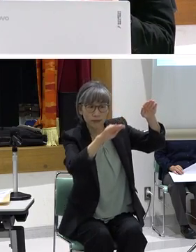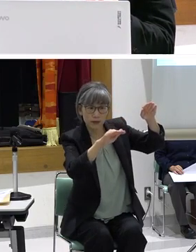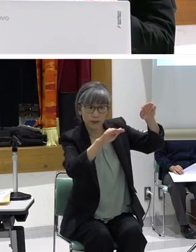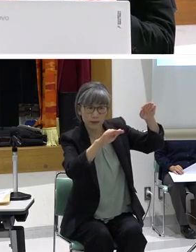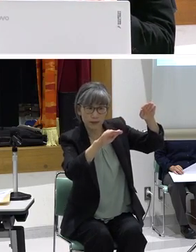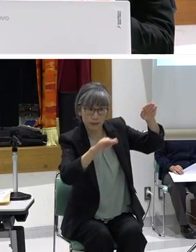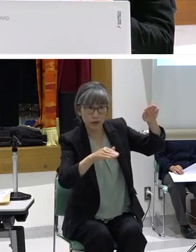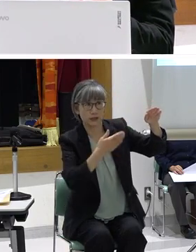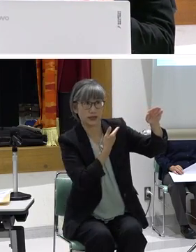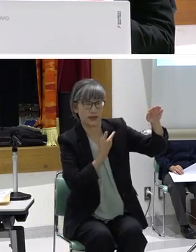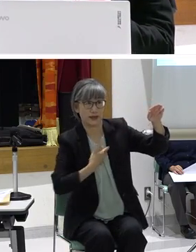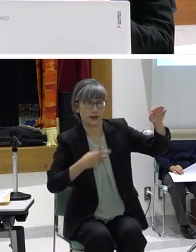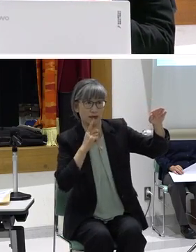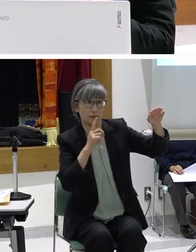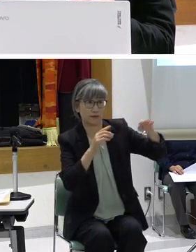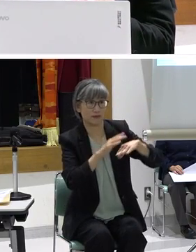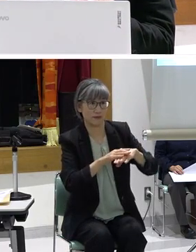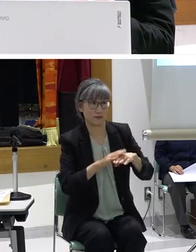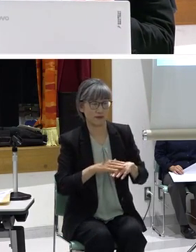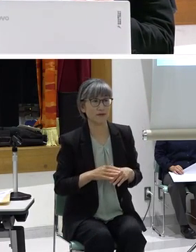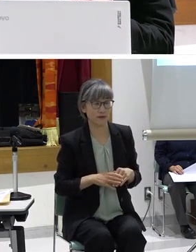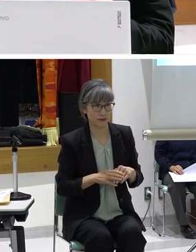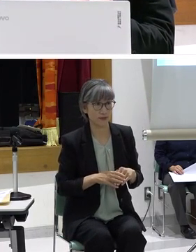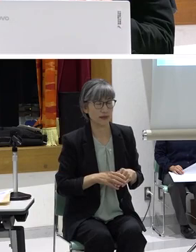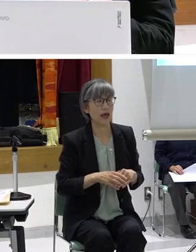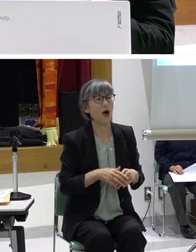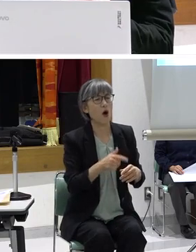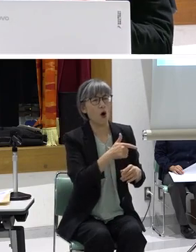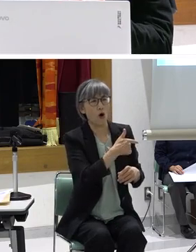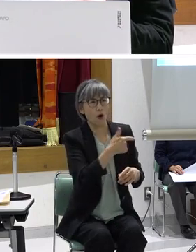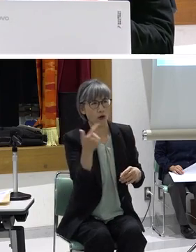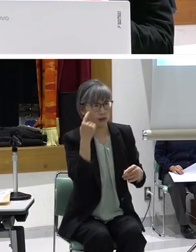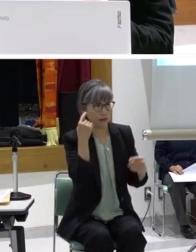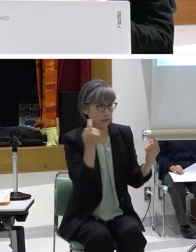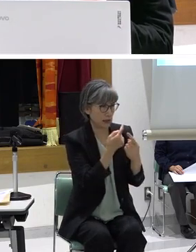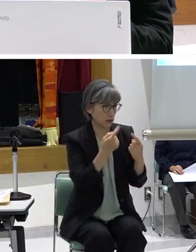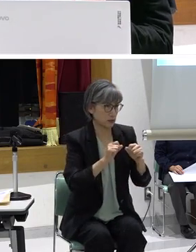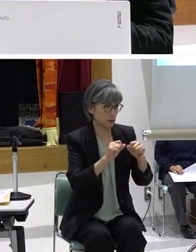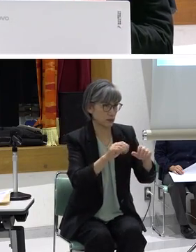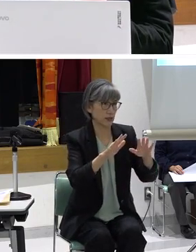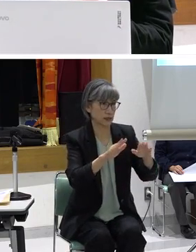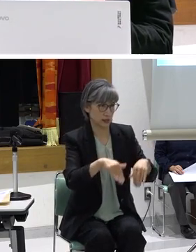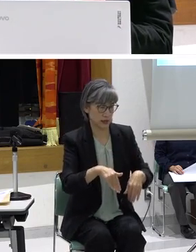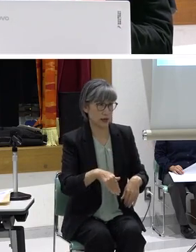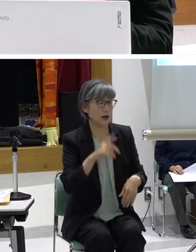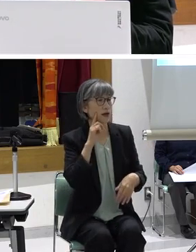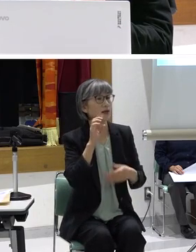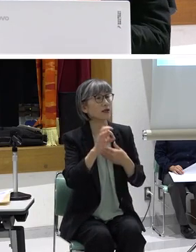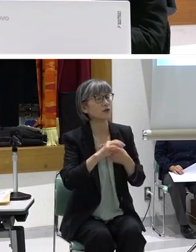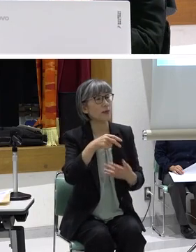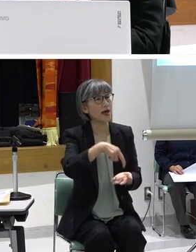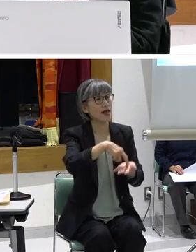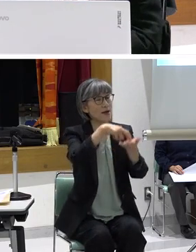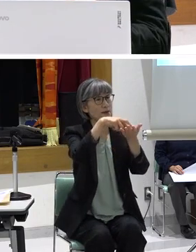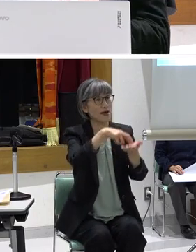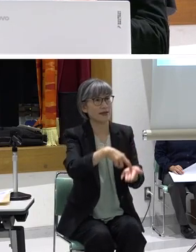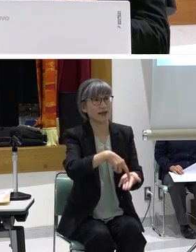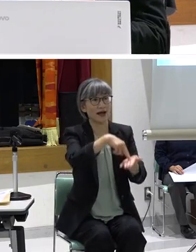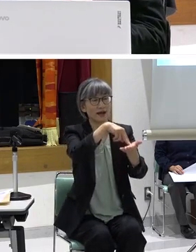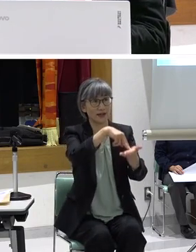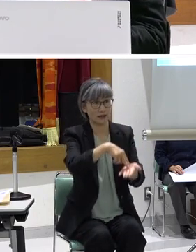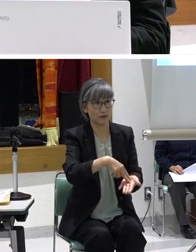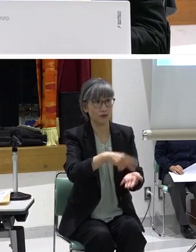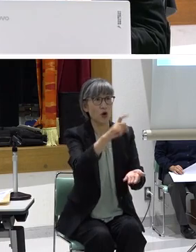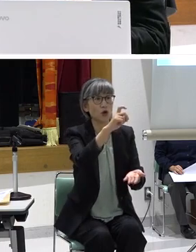で、まあ、いろんな基準の大幅な見直しになりました。例えば、エレベーターでいうと11人乗りってい